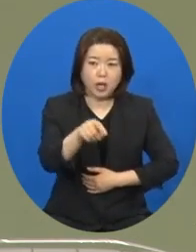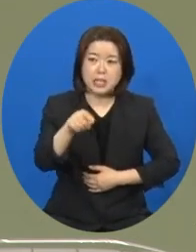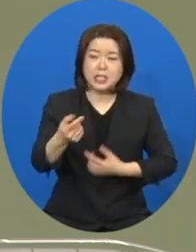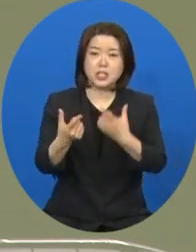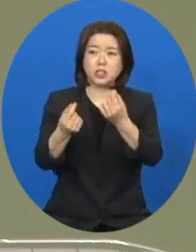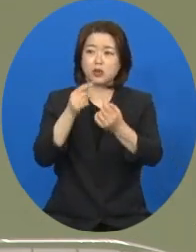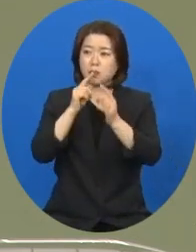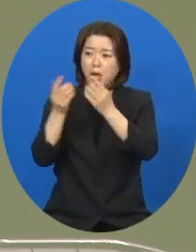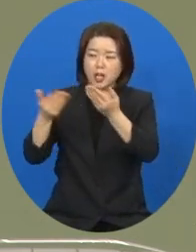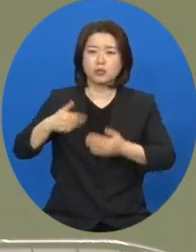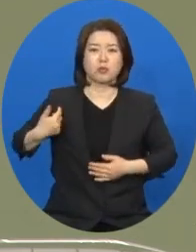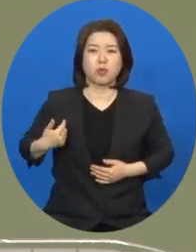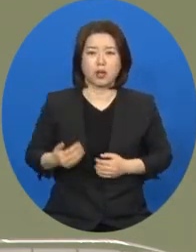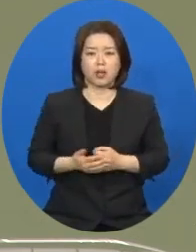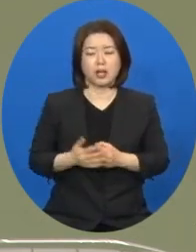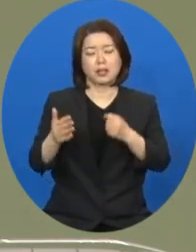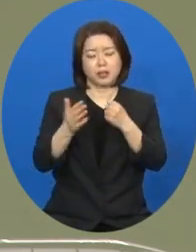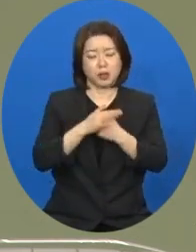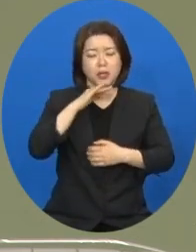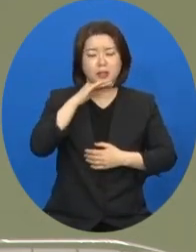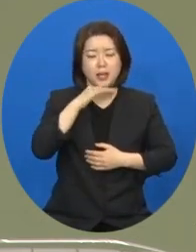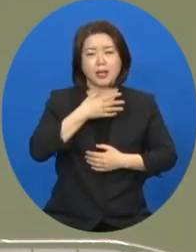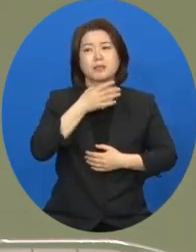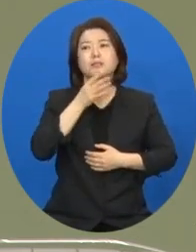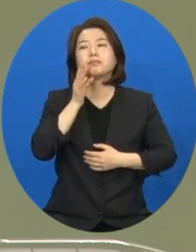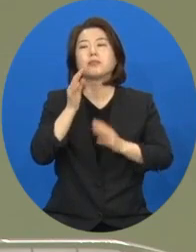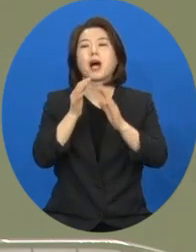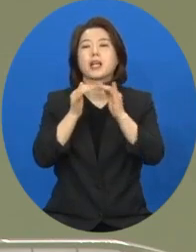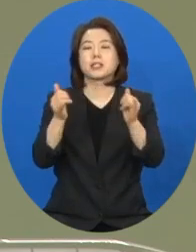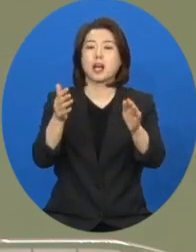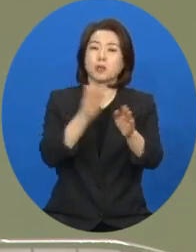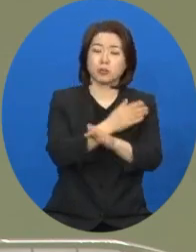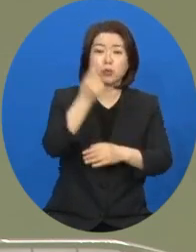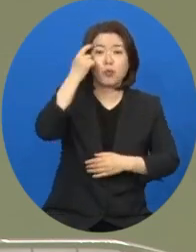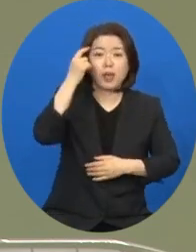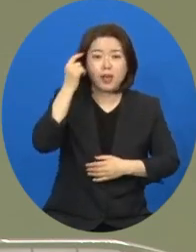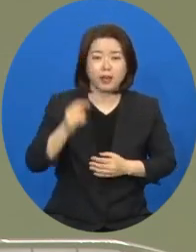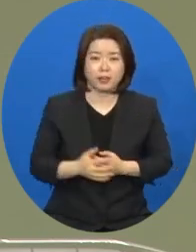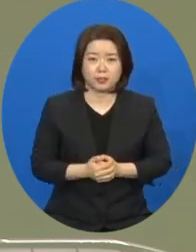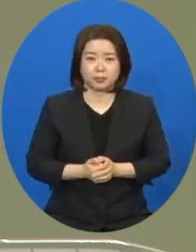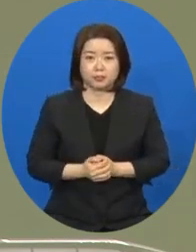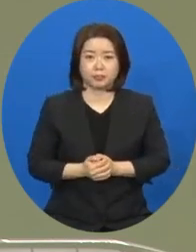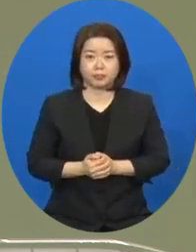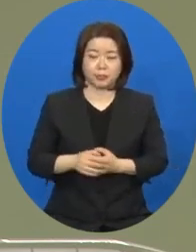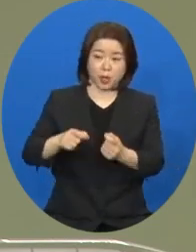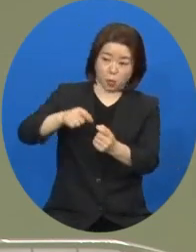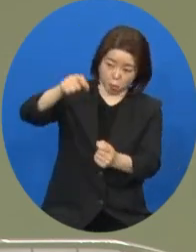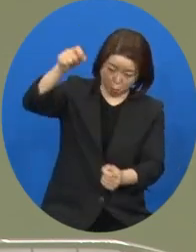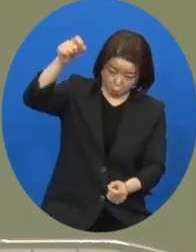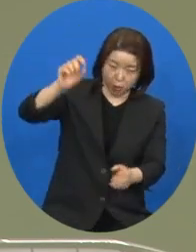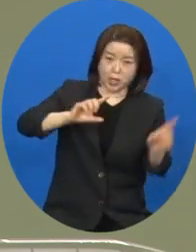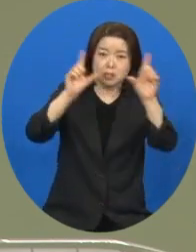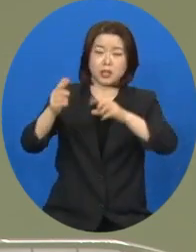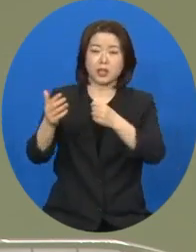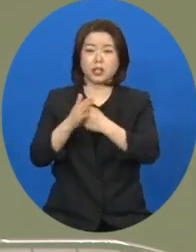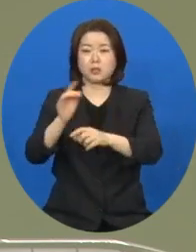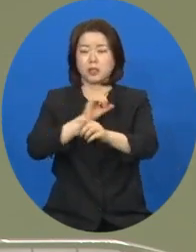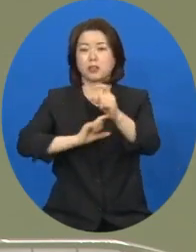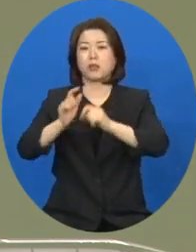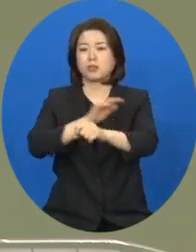그래서 나이 많은 사람부터. 왜 나이 많은 사람부터입니까? 오래 살았으니까 더 잘